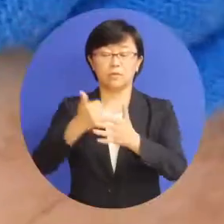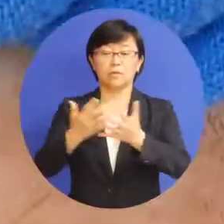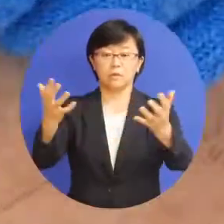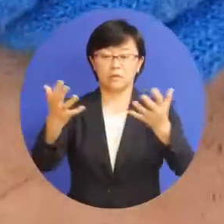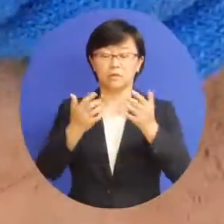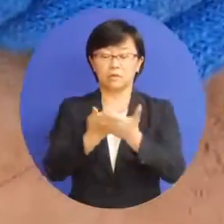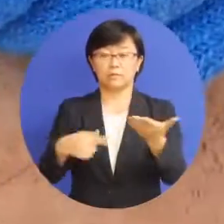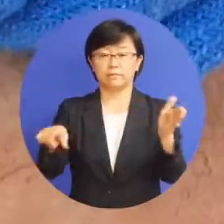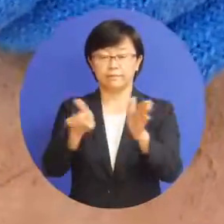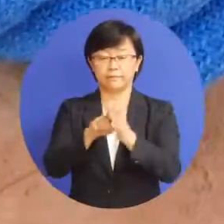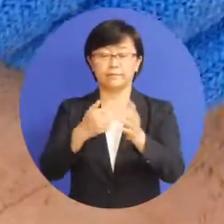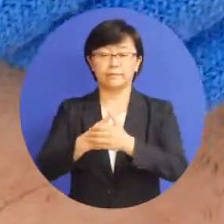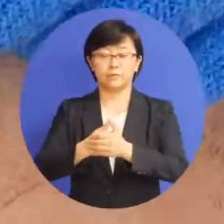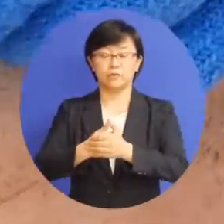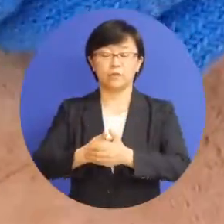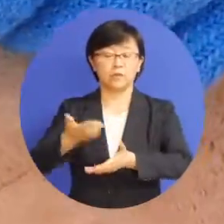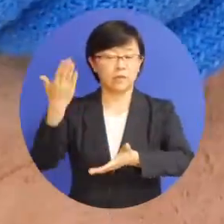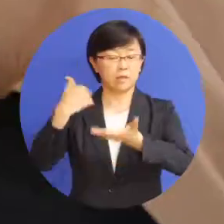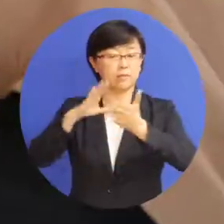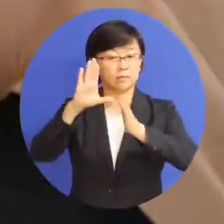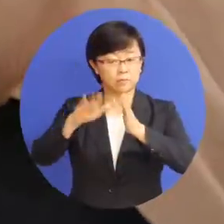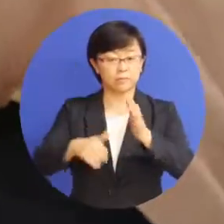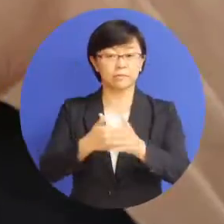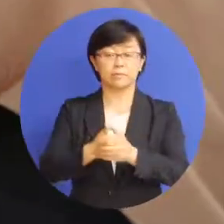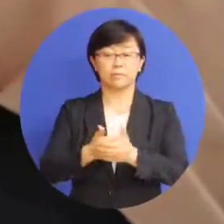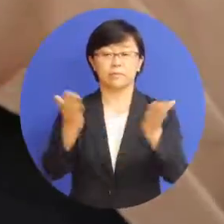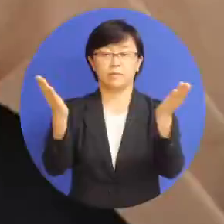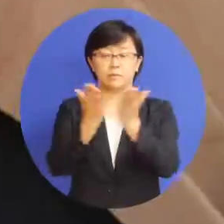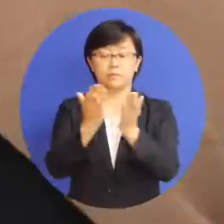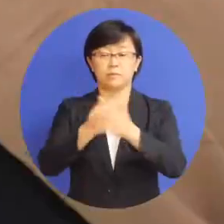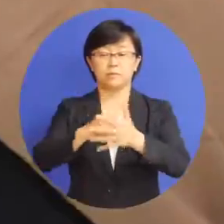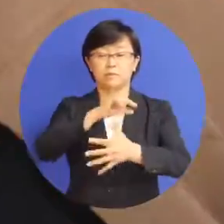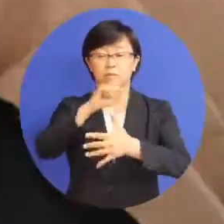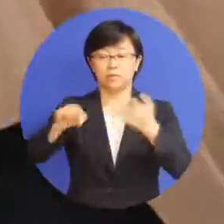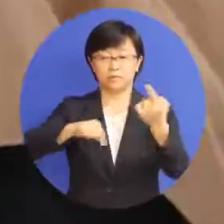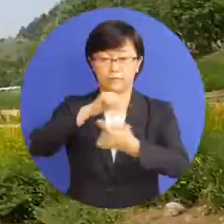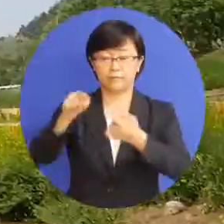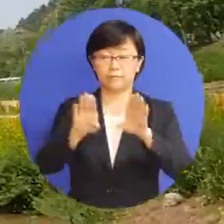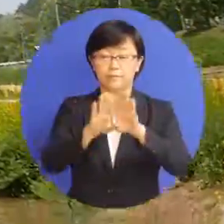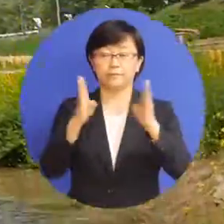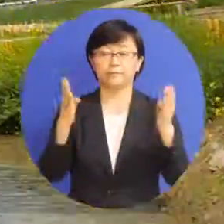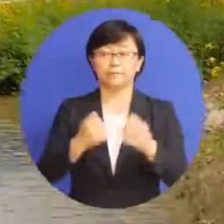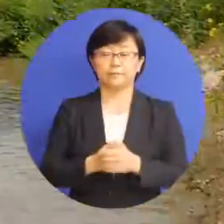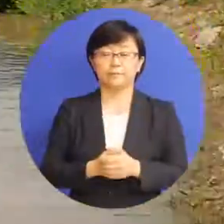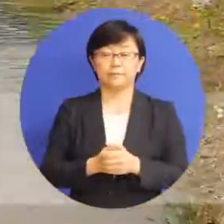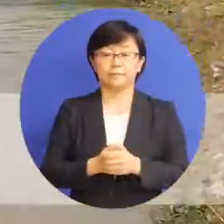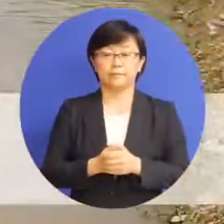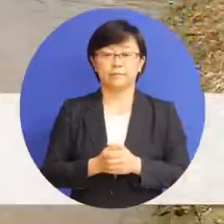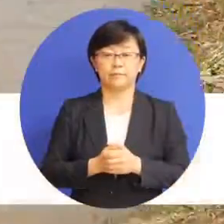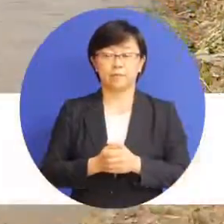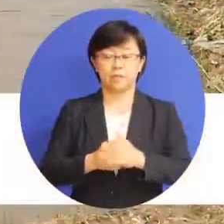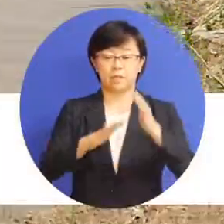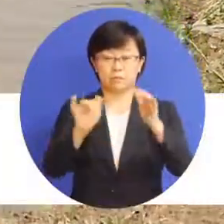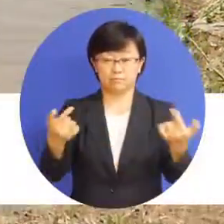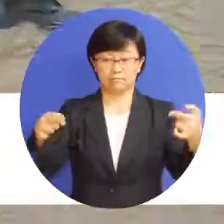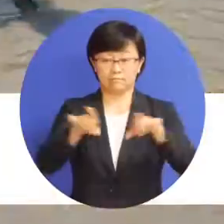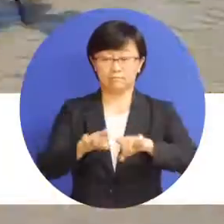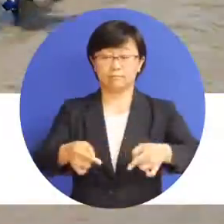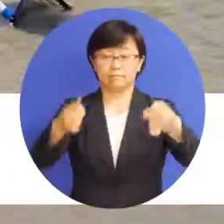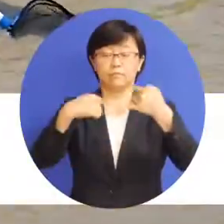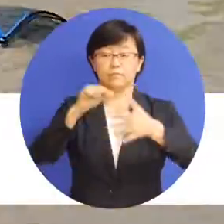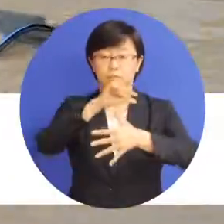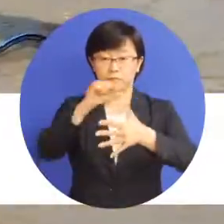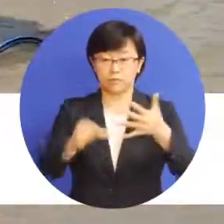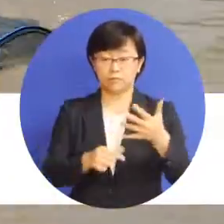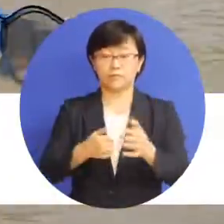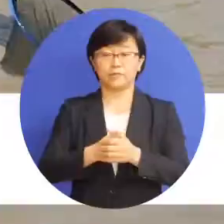관광객을 위한 리얼 구석기나라 등 방문객 맞춤형 프로그램을 실시했습니다. 특히 가족이 함께 참여하는